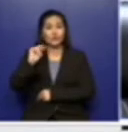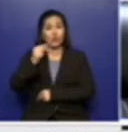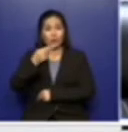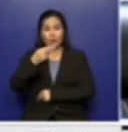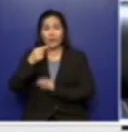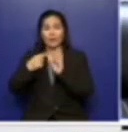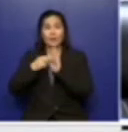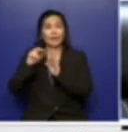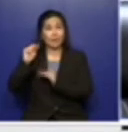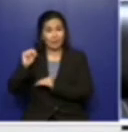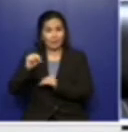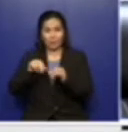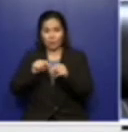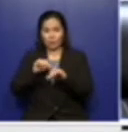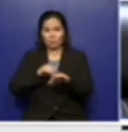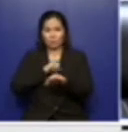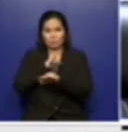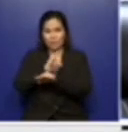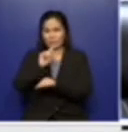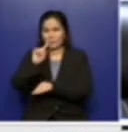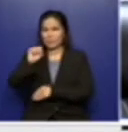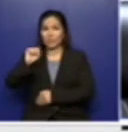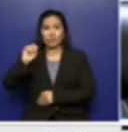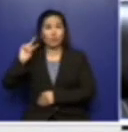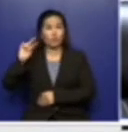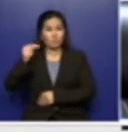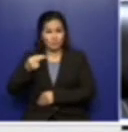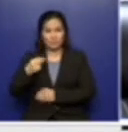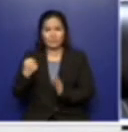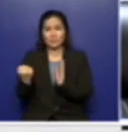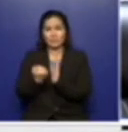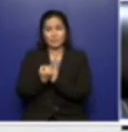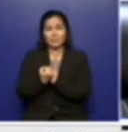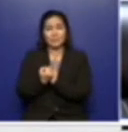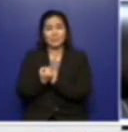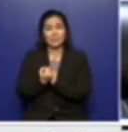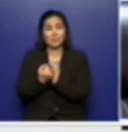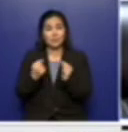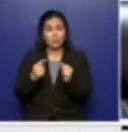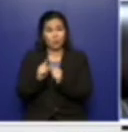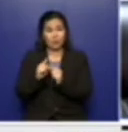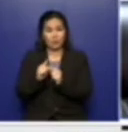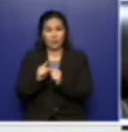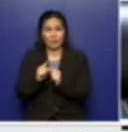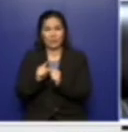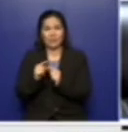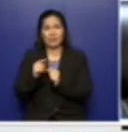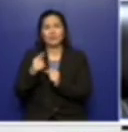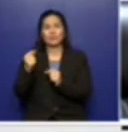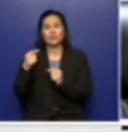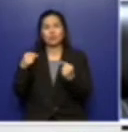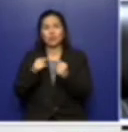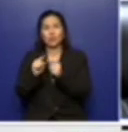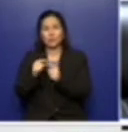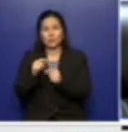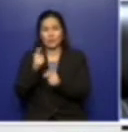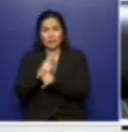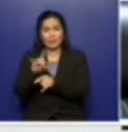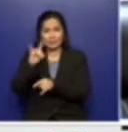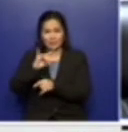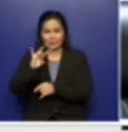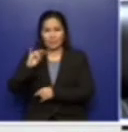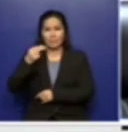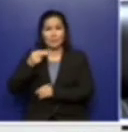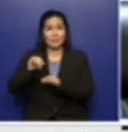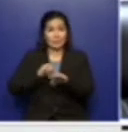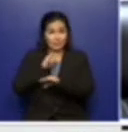ณ 120,000 ไร่ขึ้นทะเบียนเป็นที่ทำเลอยู่ประมาณ 70,000 ไร่ที่เหลือล่ะครับ